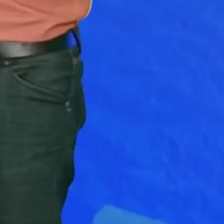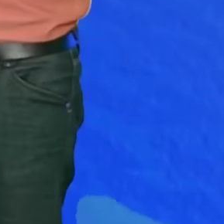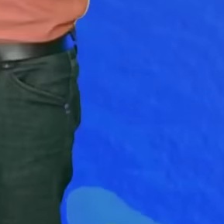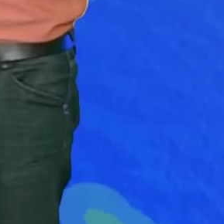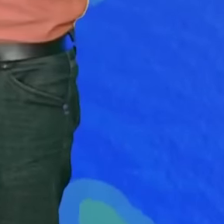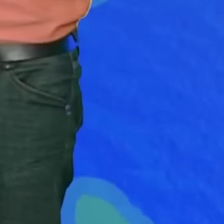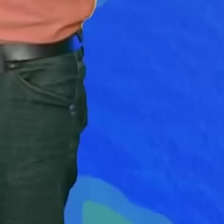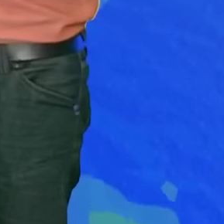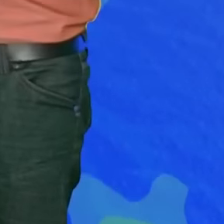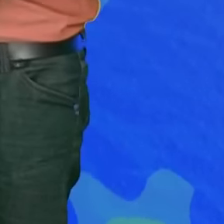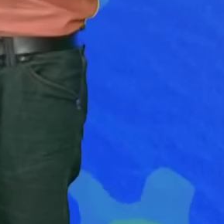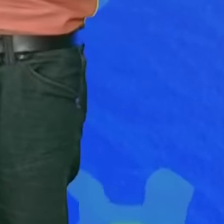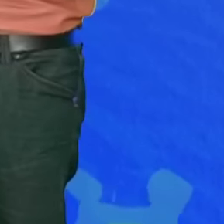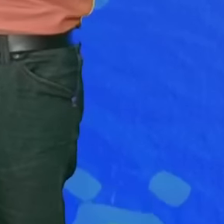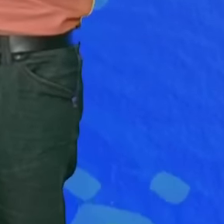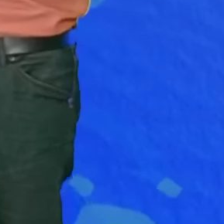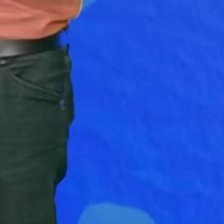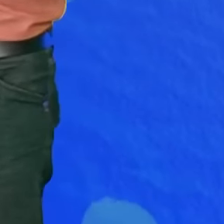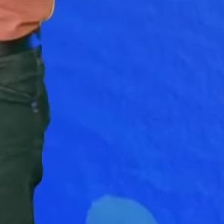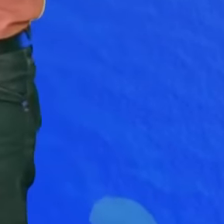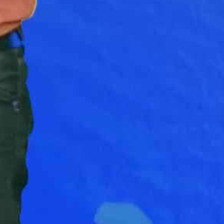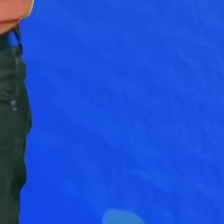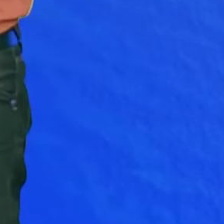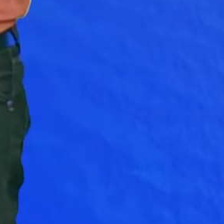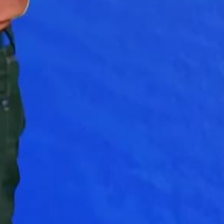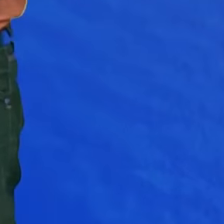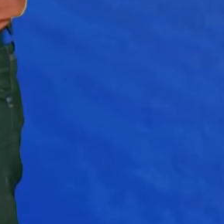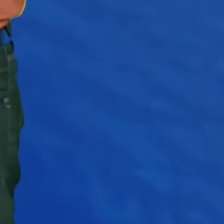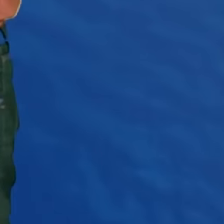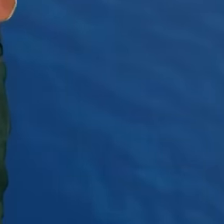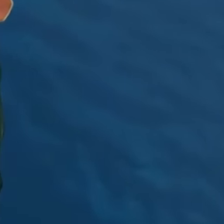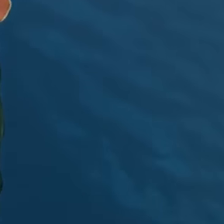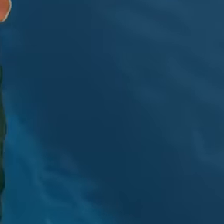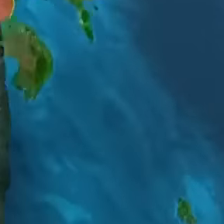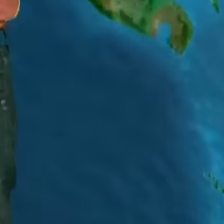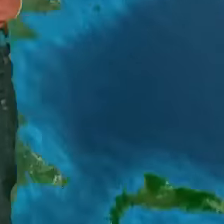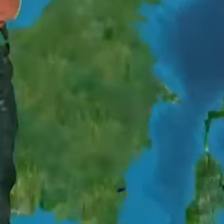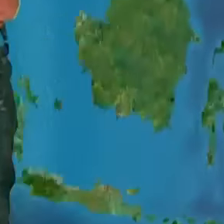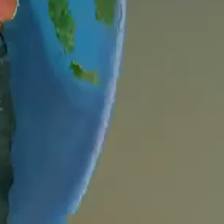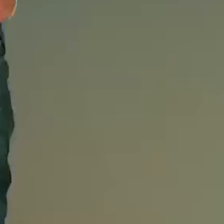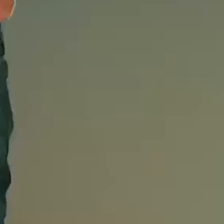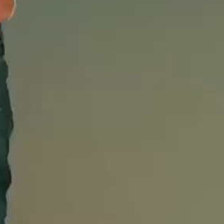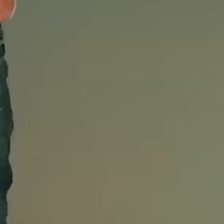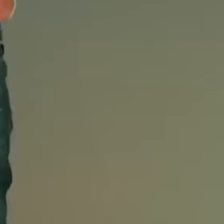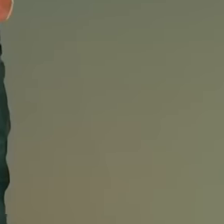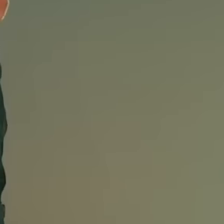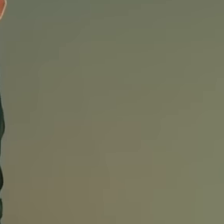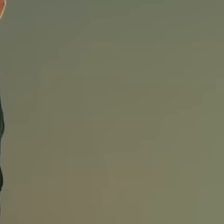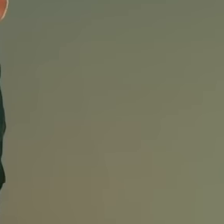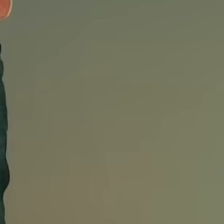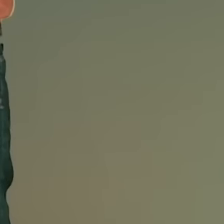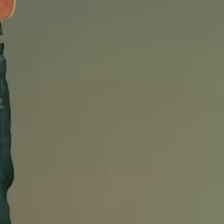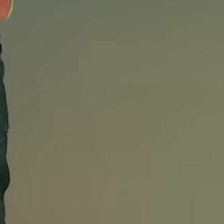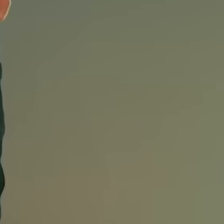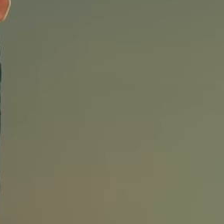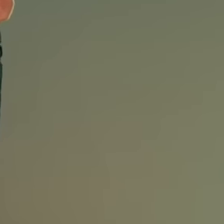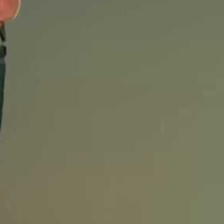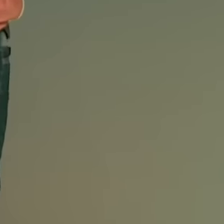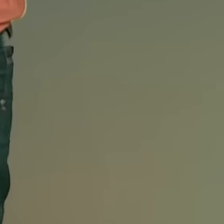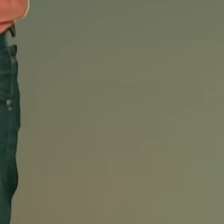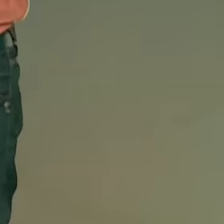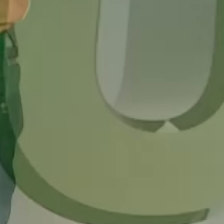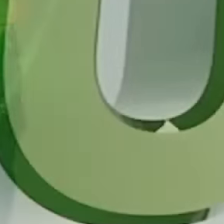thunderstorm. Lalo na sa hapon o gabi. Yan po ang lagay ng panahon. Lagi nating tatandaan, ang buhay ay weather.